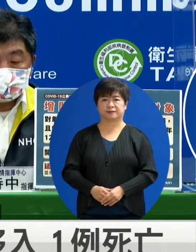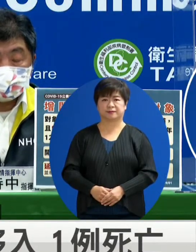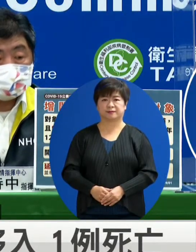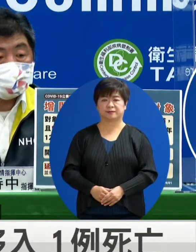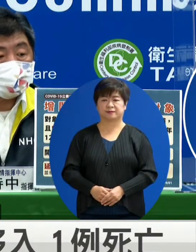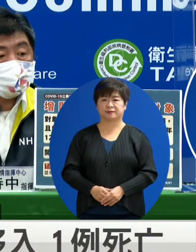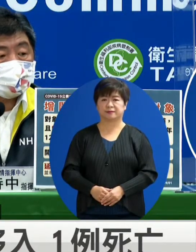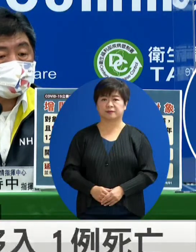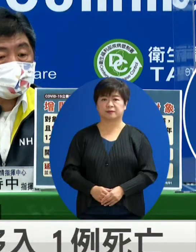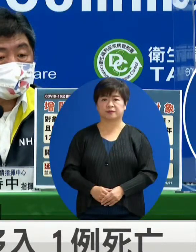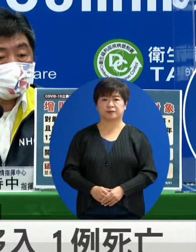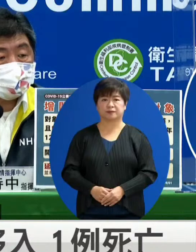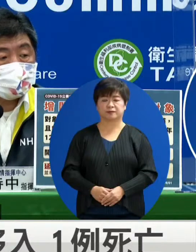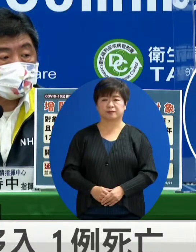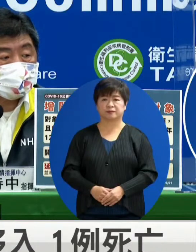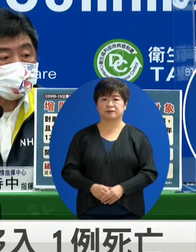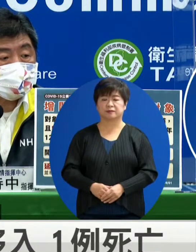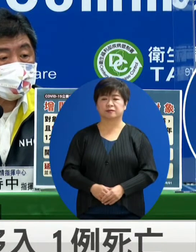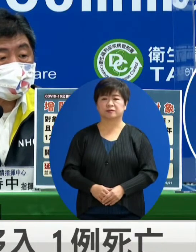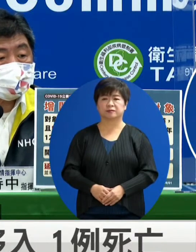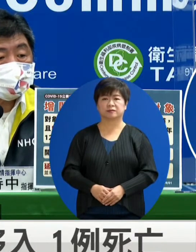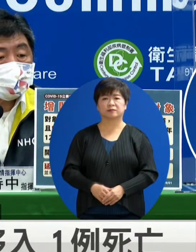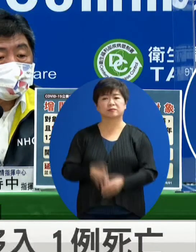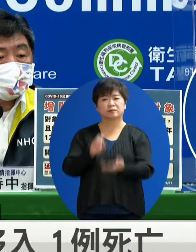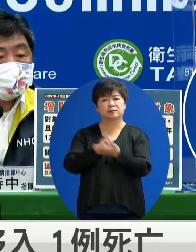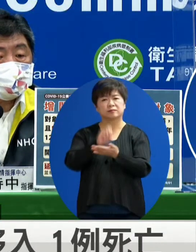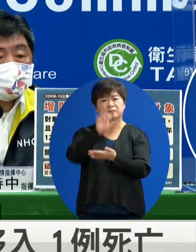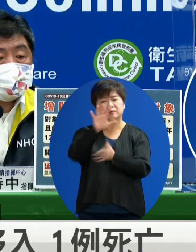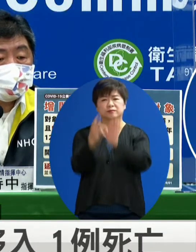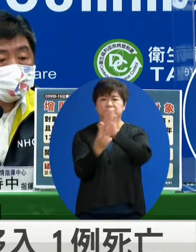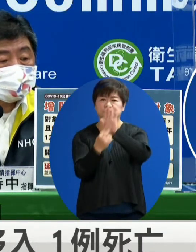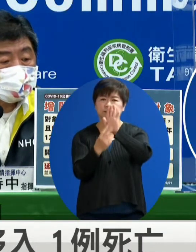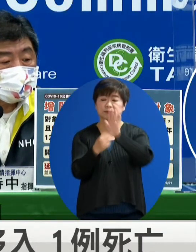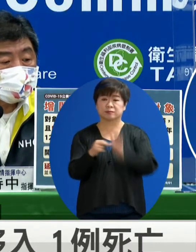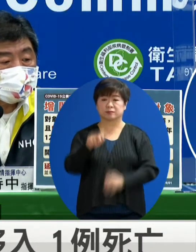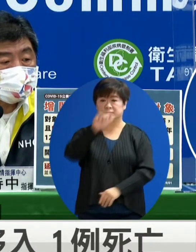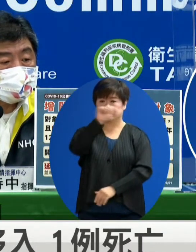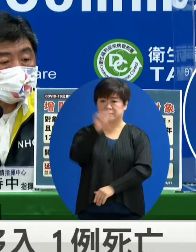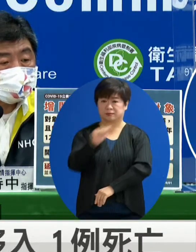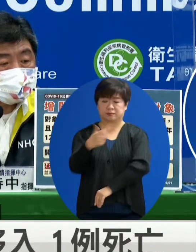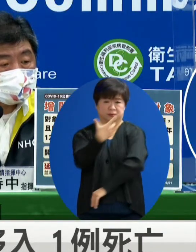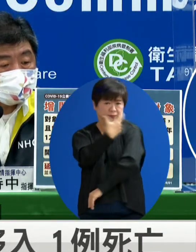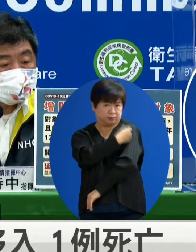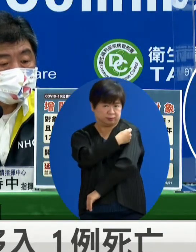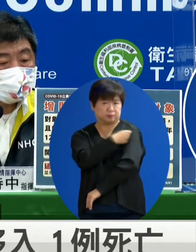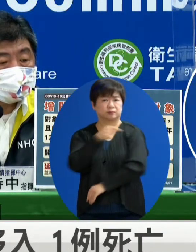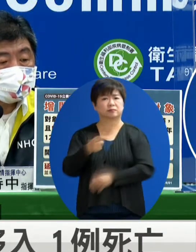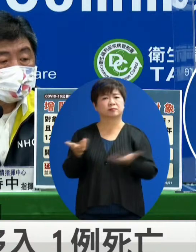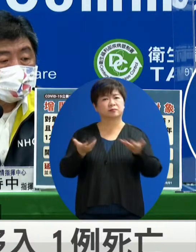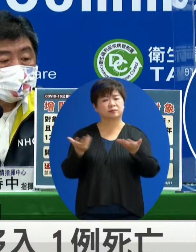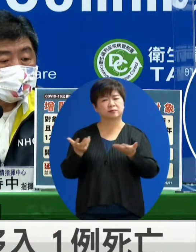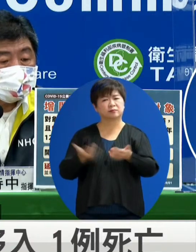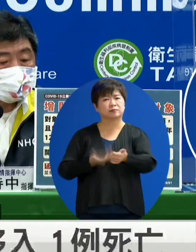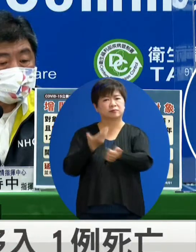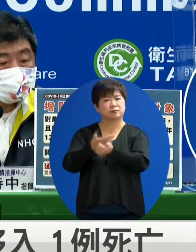好，我们稍微有跟大家也报告，就是说 AZ 疫苗这个这是开